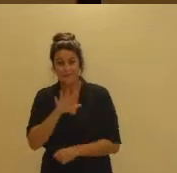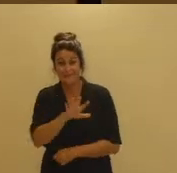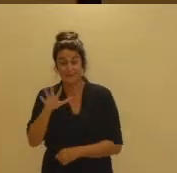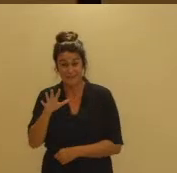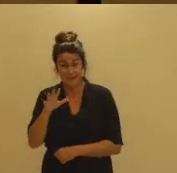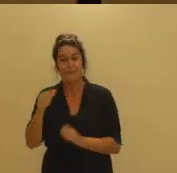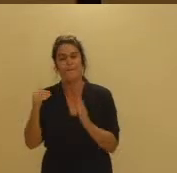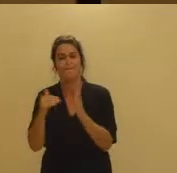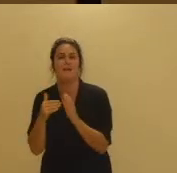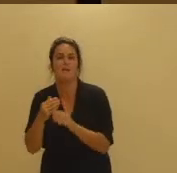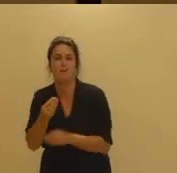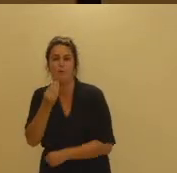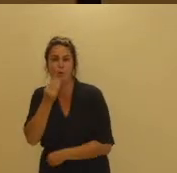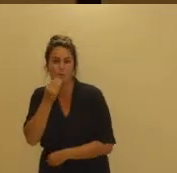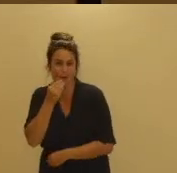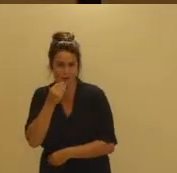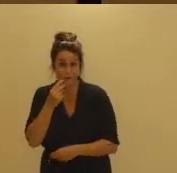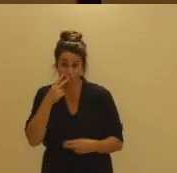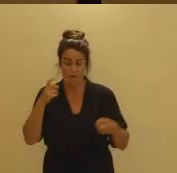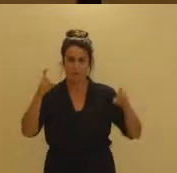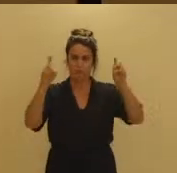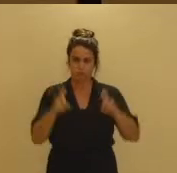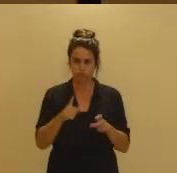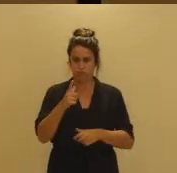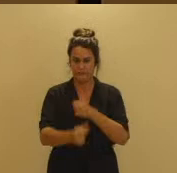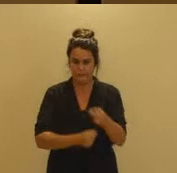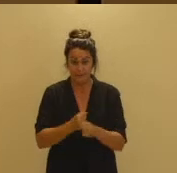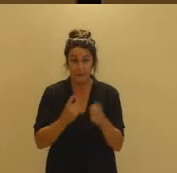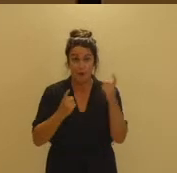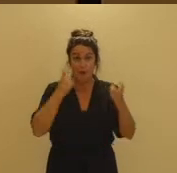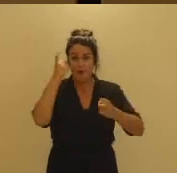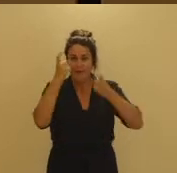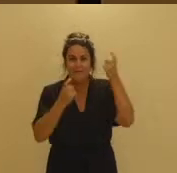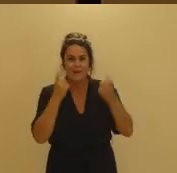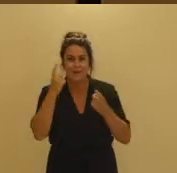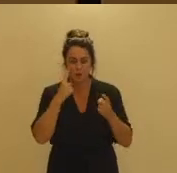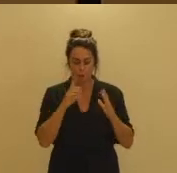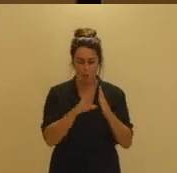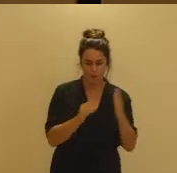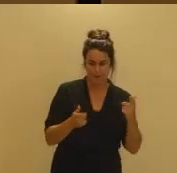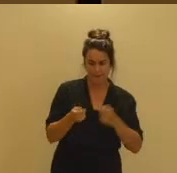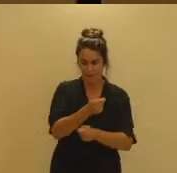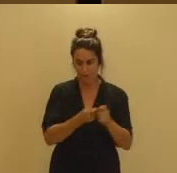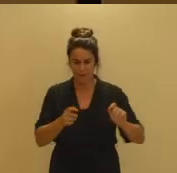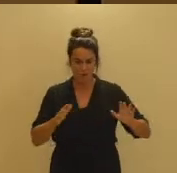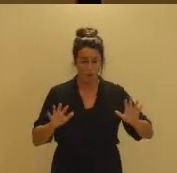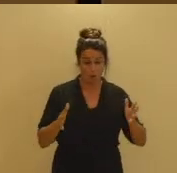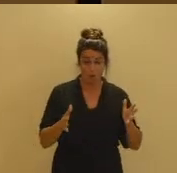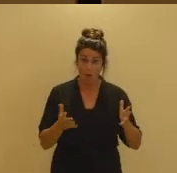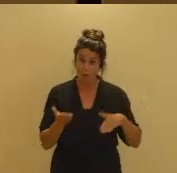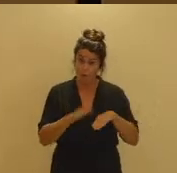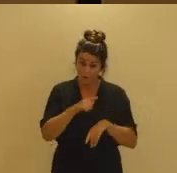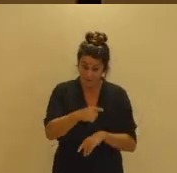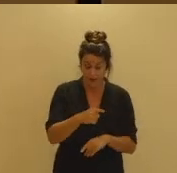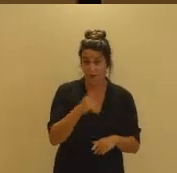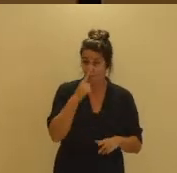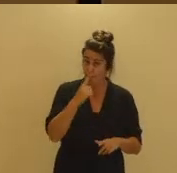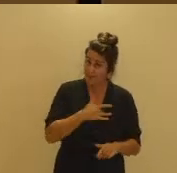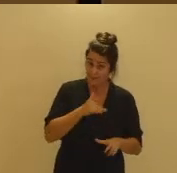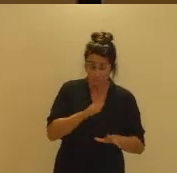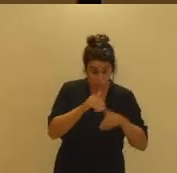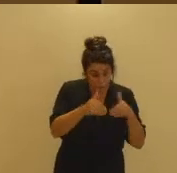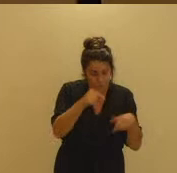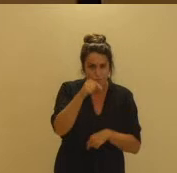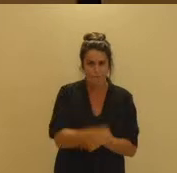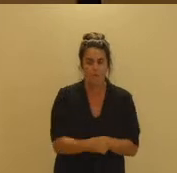cause le modèle économique du restaurant, sans pour autant remettre en cause son intérêt. Aussi, dans le